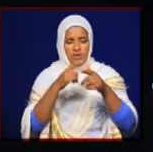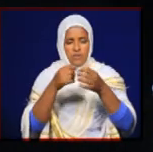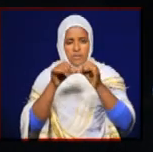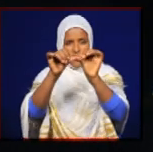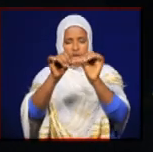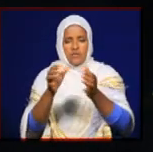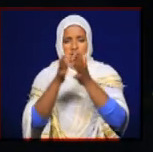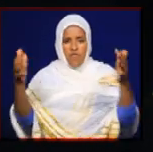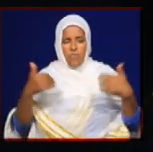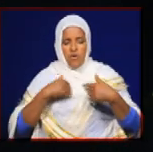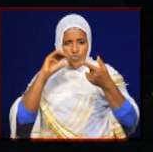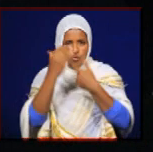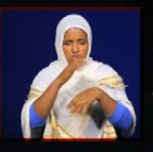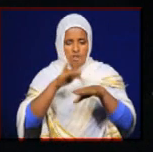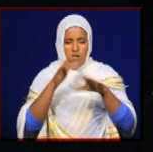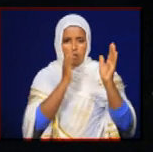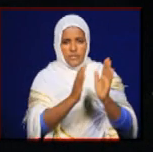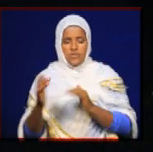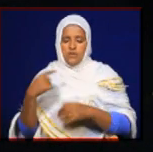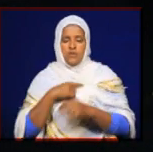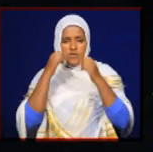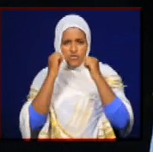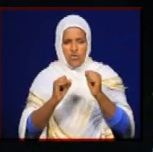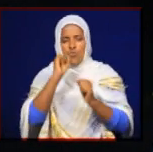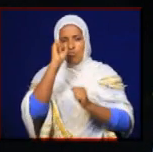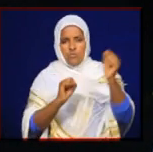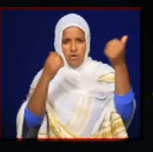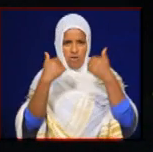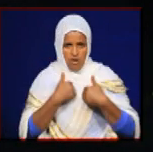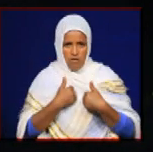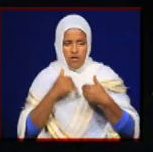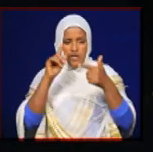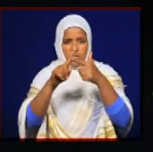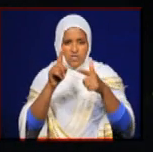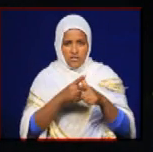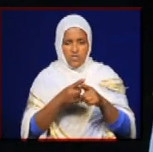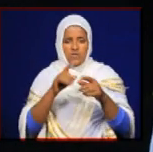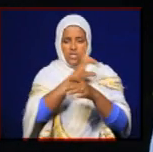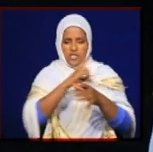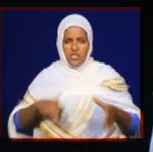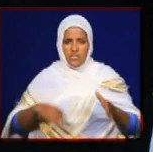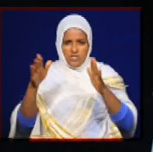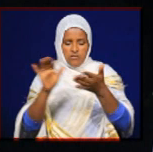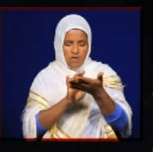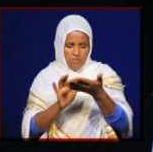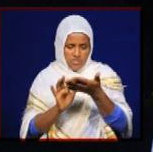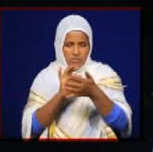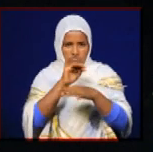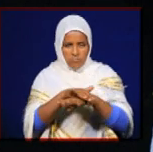እንግዲህ በቀጣይ ሰፋ ባለ ሁኔታ ለማዘጋጀት እኛ ያቻልነውን ያን እየጣርን ነው። እንግዲህ ምዕመናንም